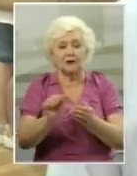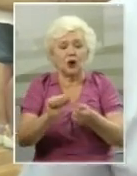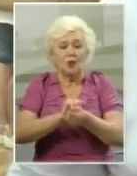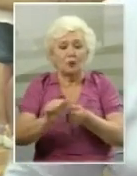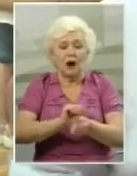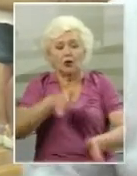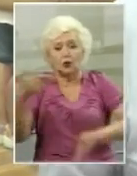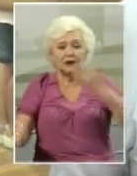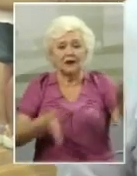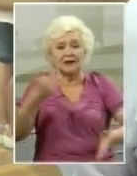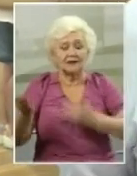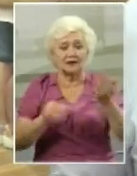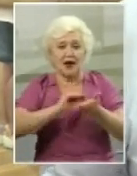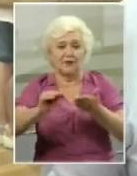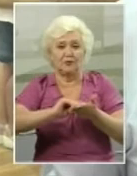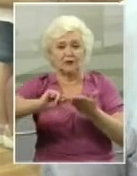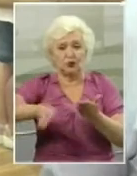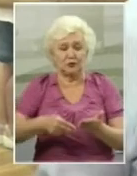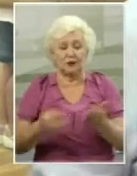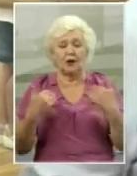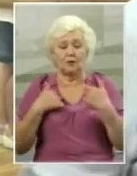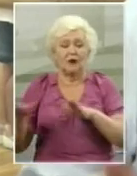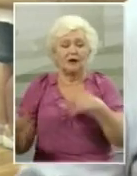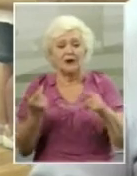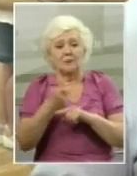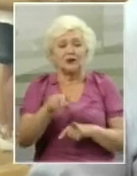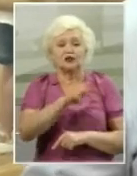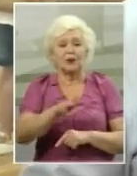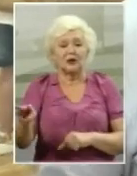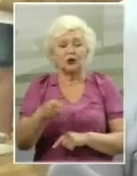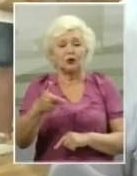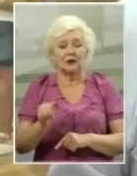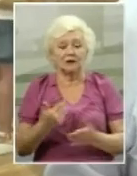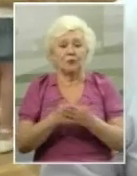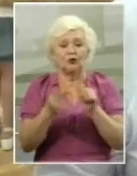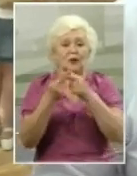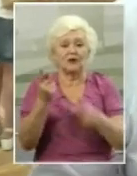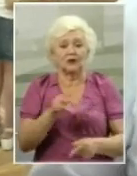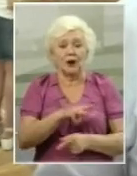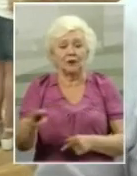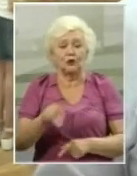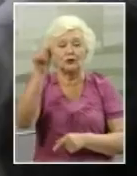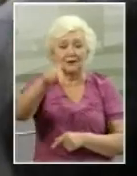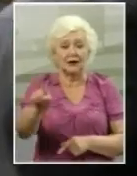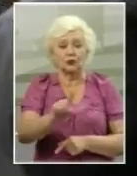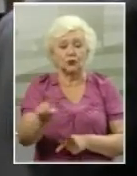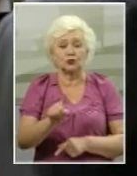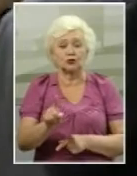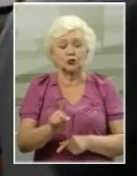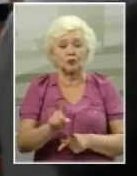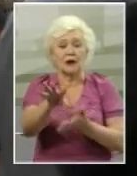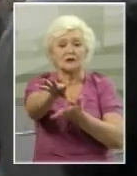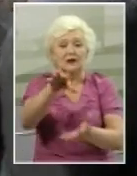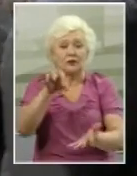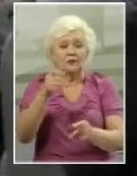знаходяться бумагу, піднімають, виписують справку. Ми виділили більше мільйона гривень, якщо не помиляюсь, майже 1,5 мільйона гривень для того, щоб сканувати